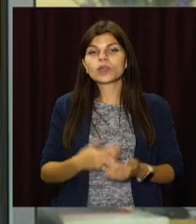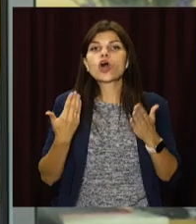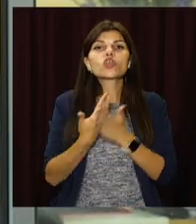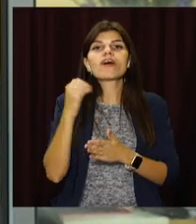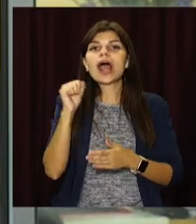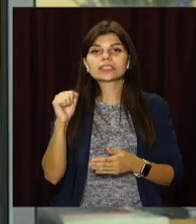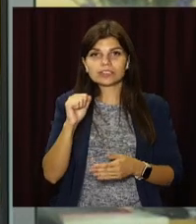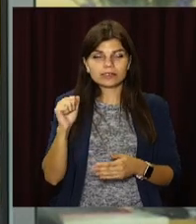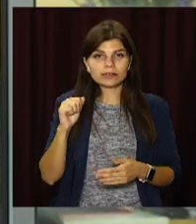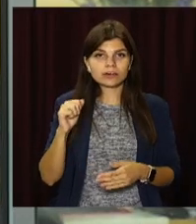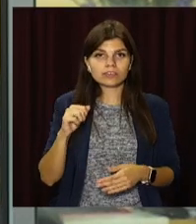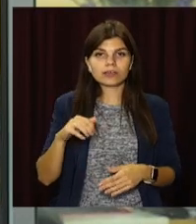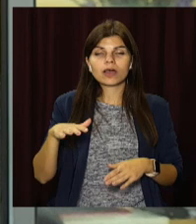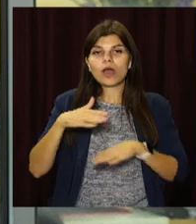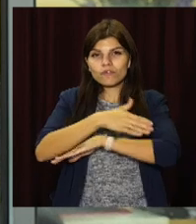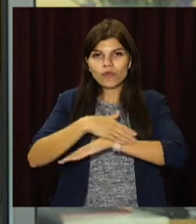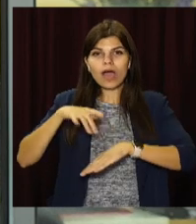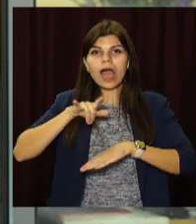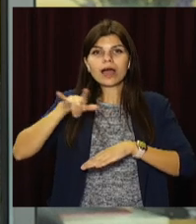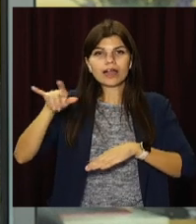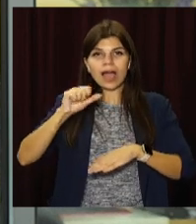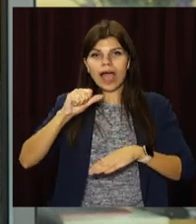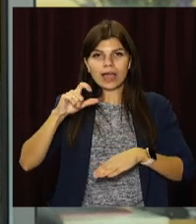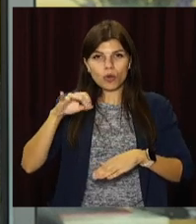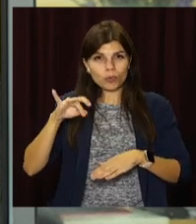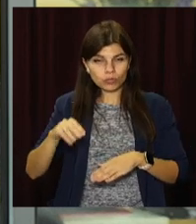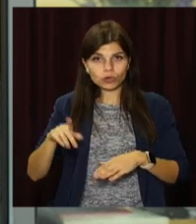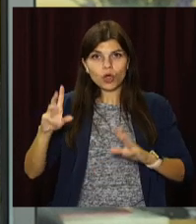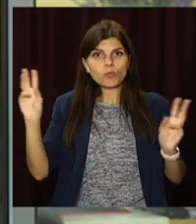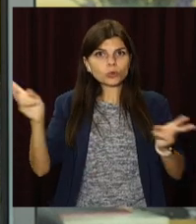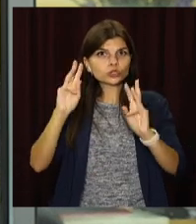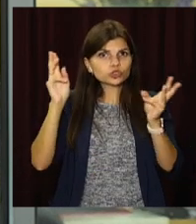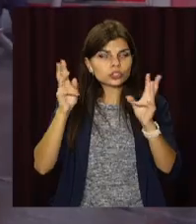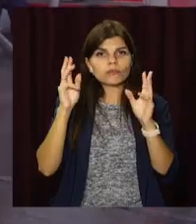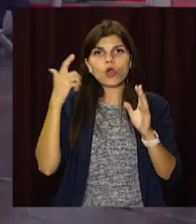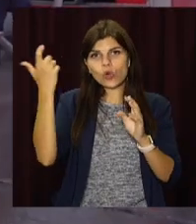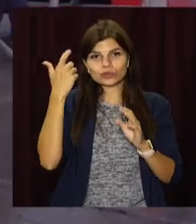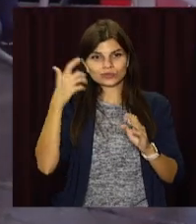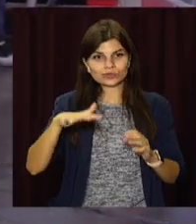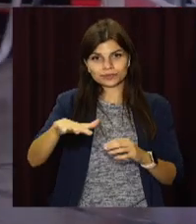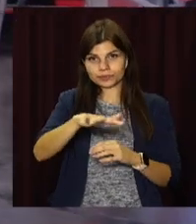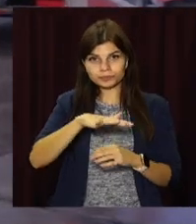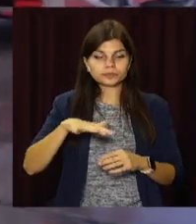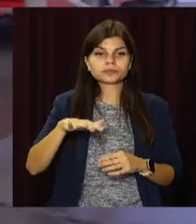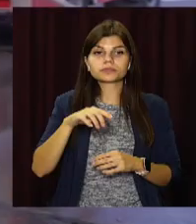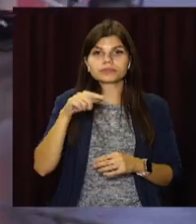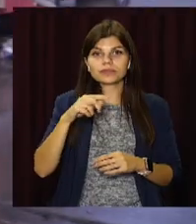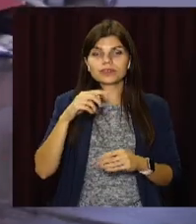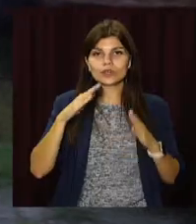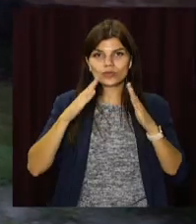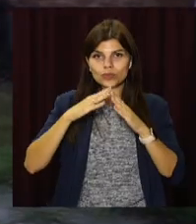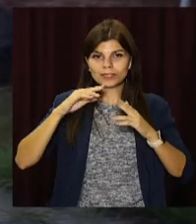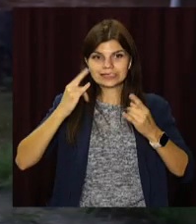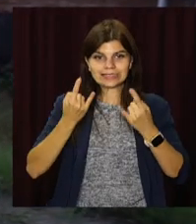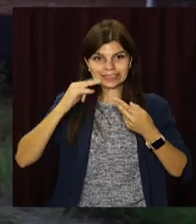Новоолександрівській громаді на вулиці Аеропорт зайнявся виробничий будинок. Пожежа виникла в господарському товаристві на даху цегляного